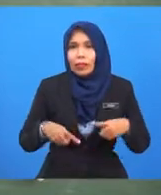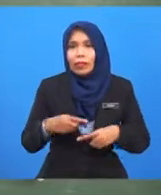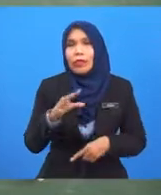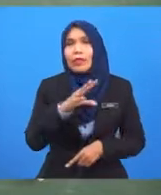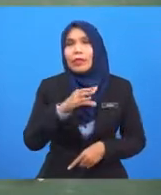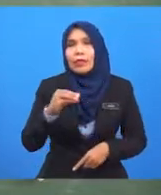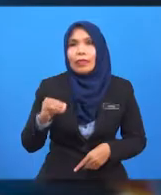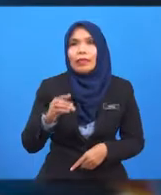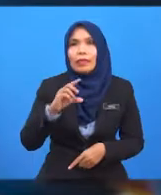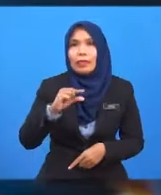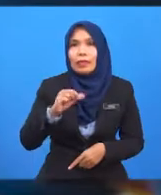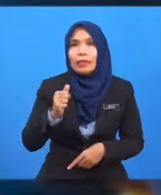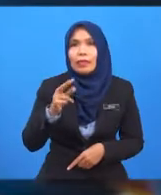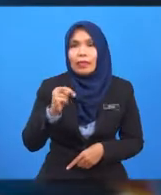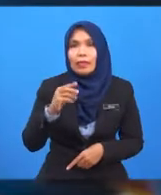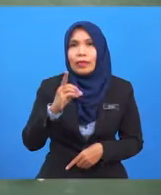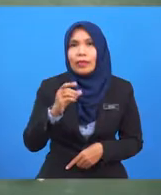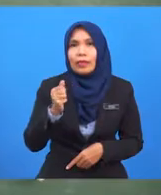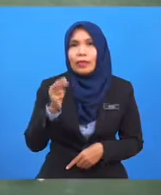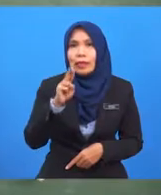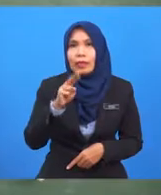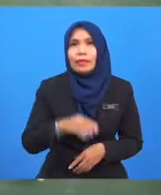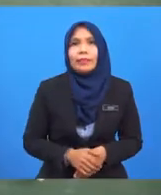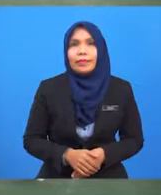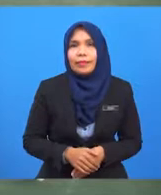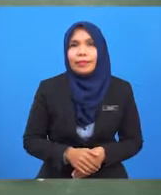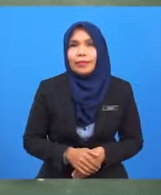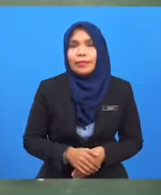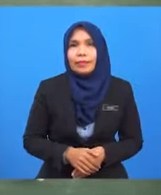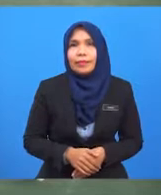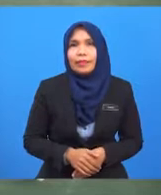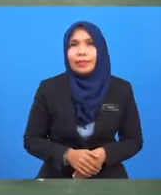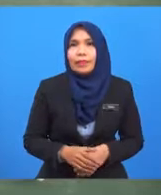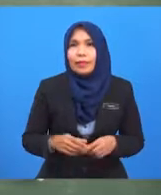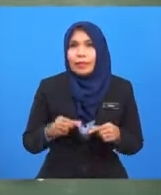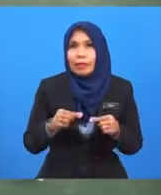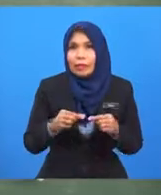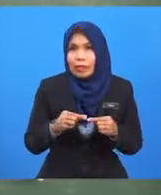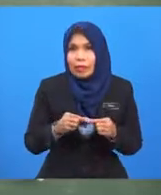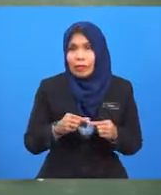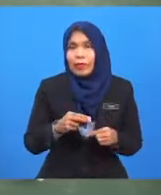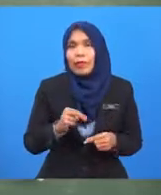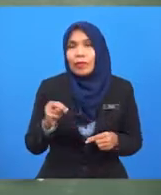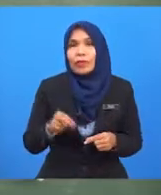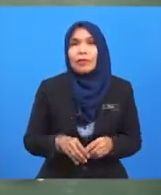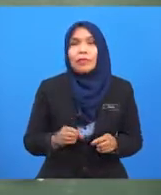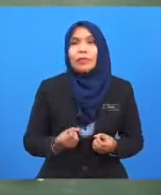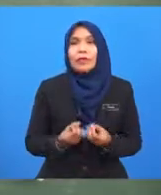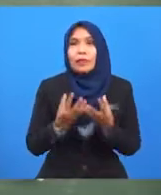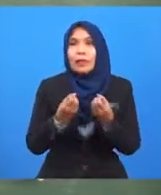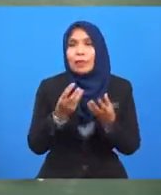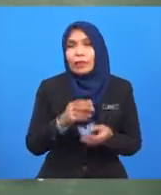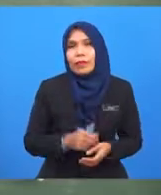gandar. Tahukah murid-murid bahawa gabungan beberapa mesin ringkas